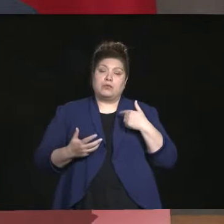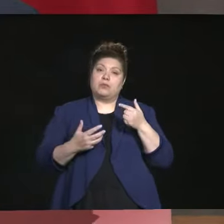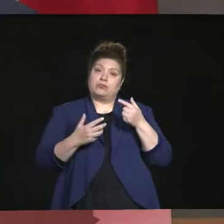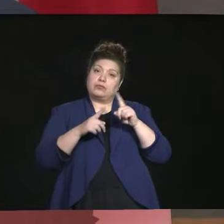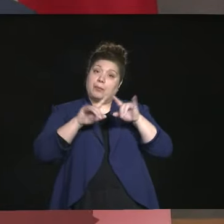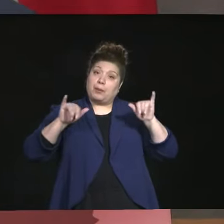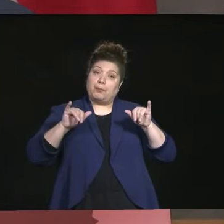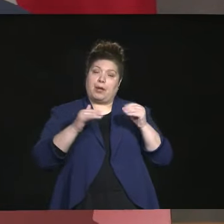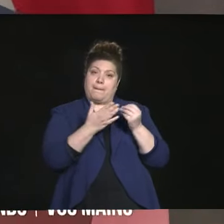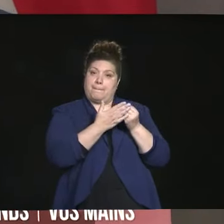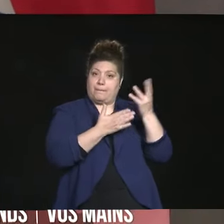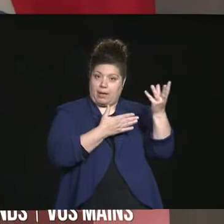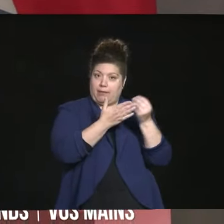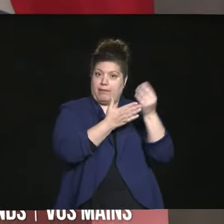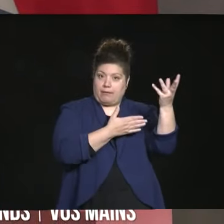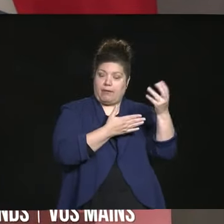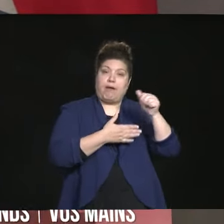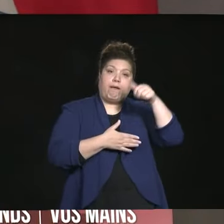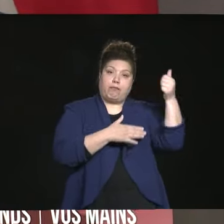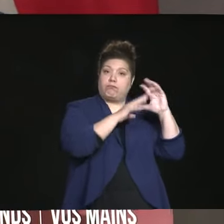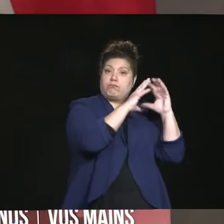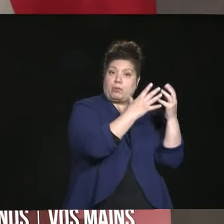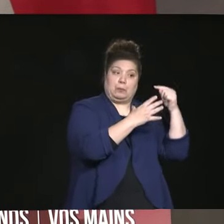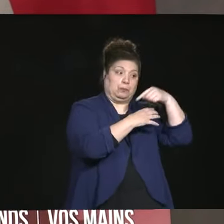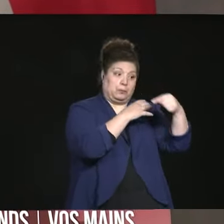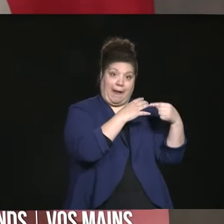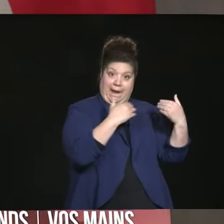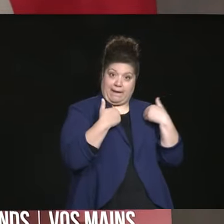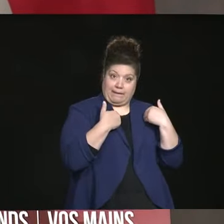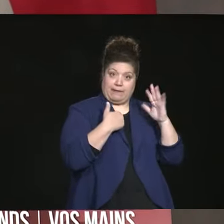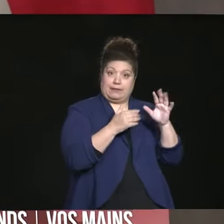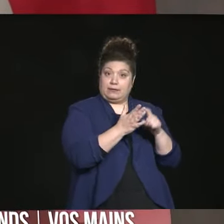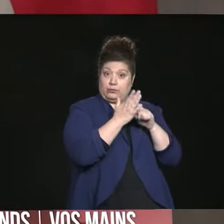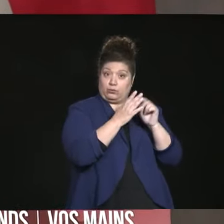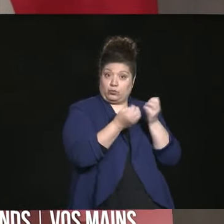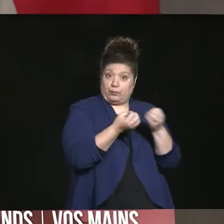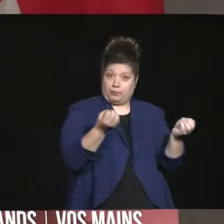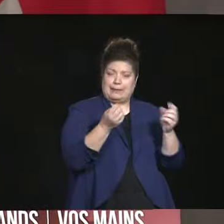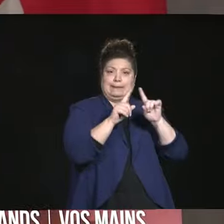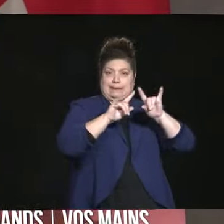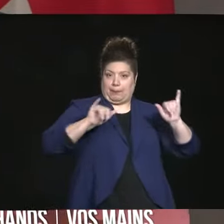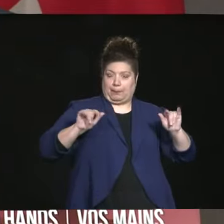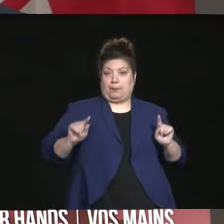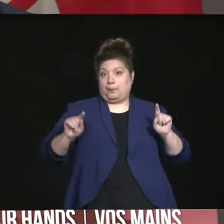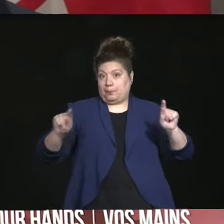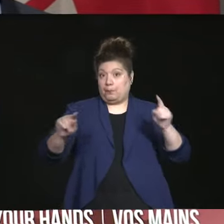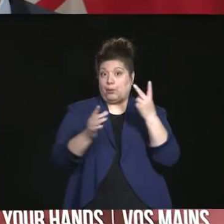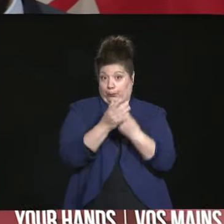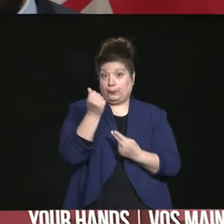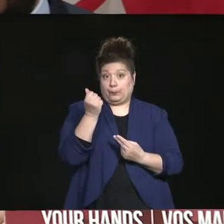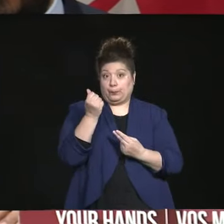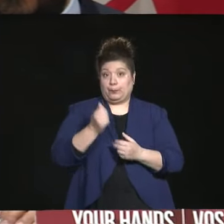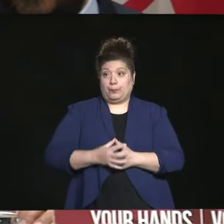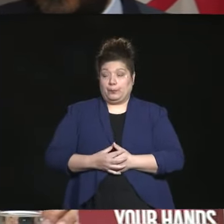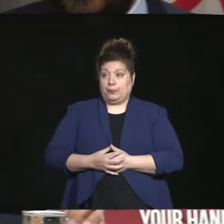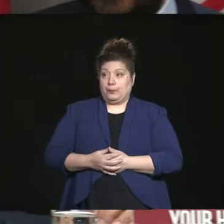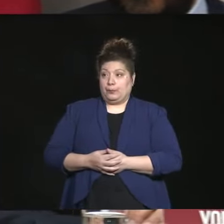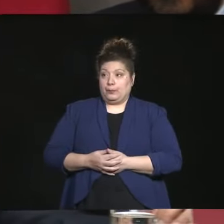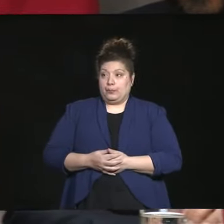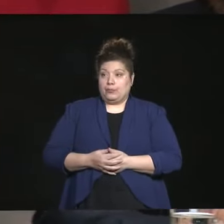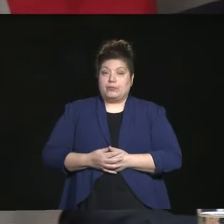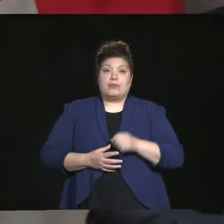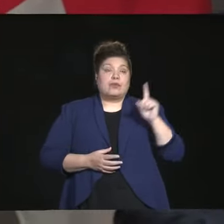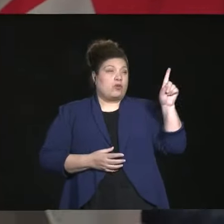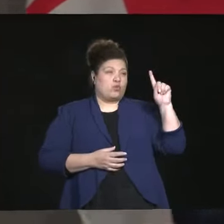Micheline, en suivi. Merci. Oui, merci. Et en ce qui concerne Medicom, vous indiquez qu'il pourrait y avoir